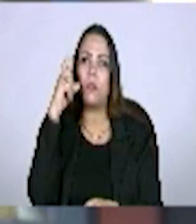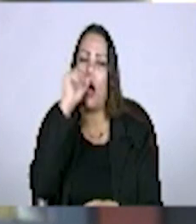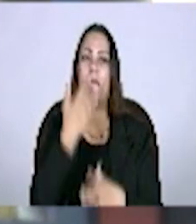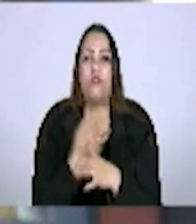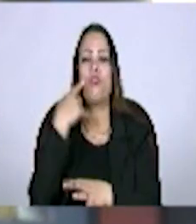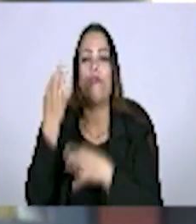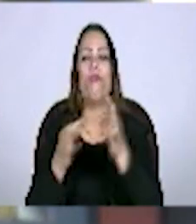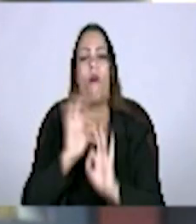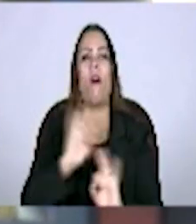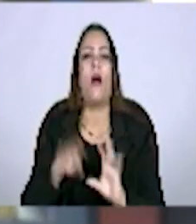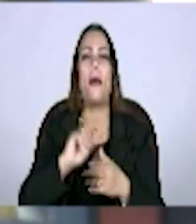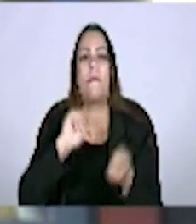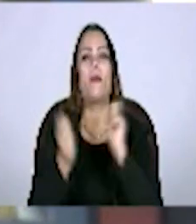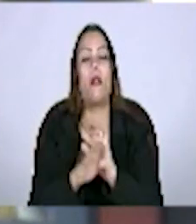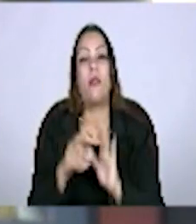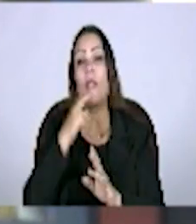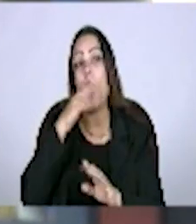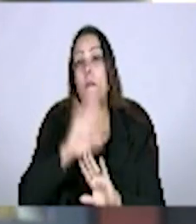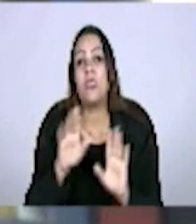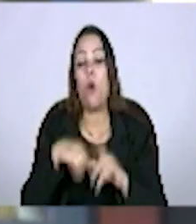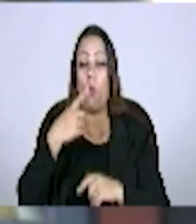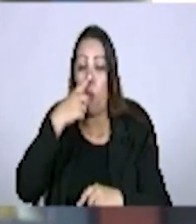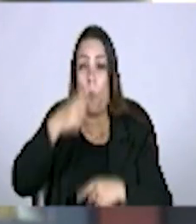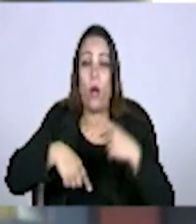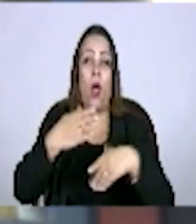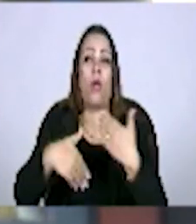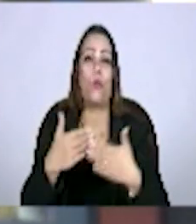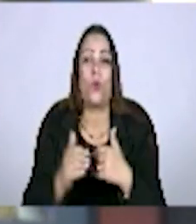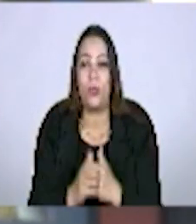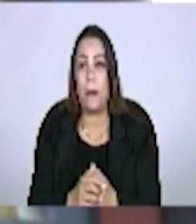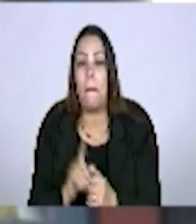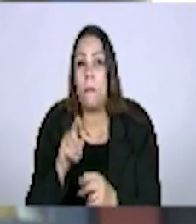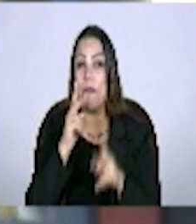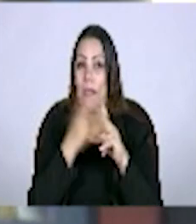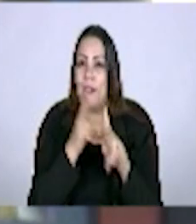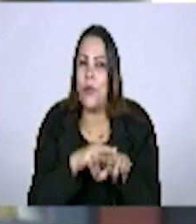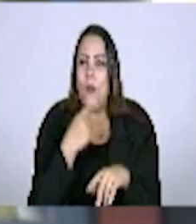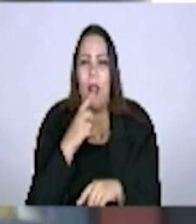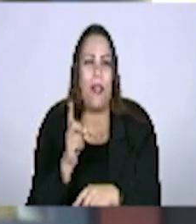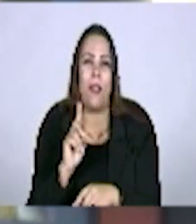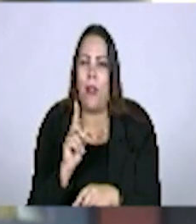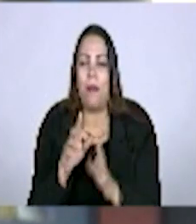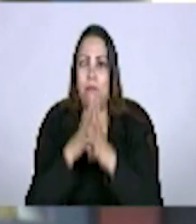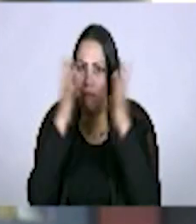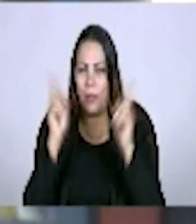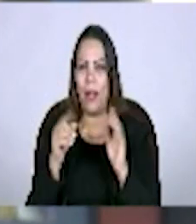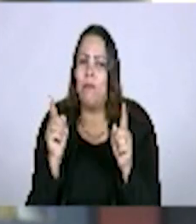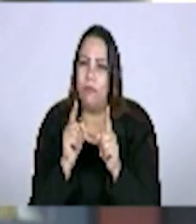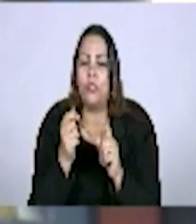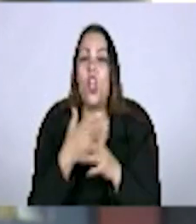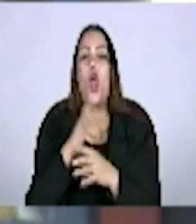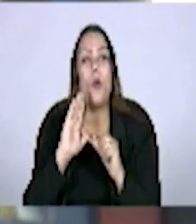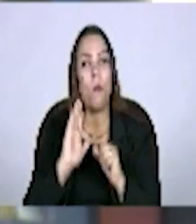المعادلات في المنطقه دي تصريحات بتطلع طول الوقت البعض بيقول لا ان الموضوع مش هخد الحجم ده هي ربما